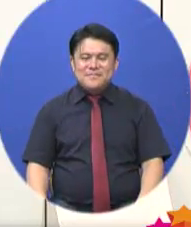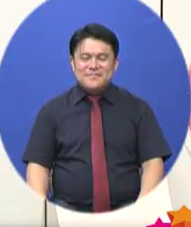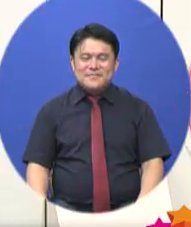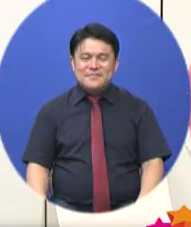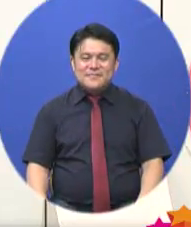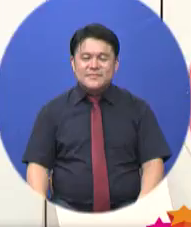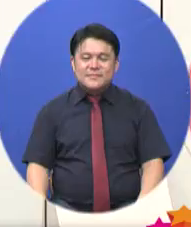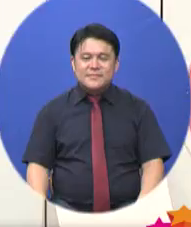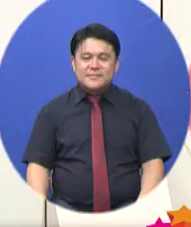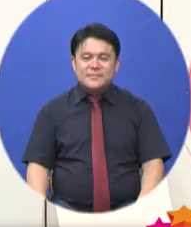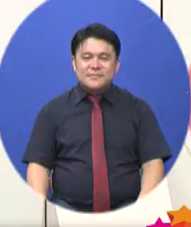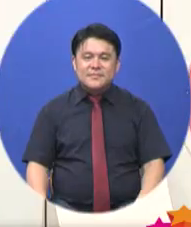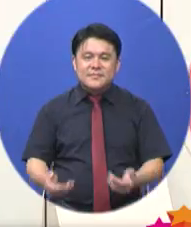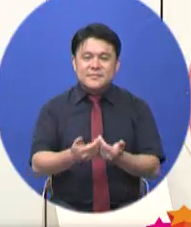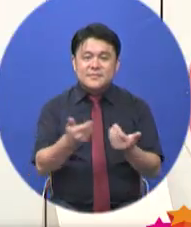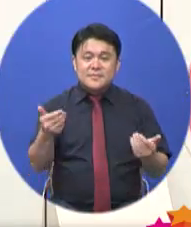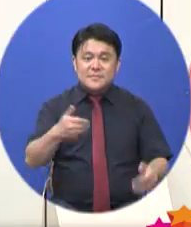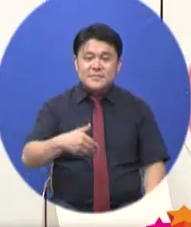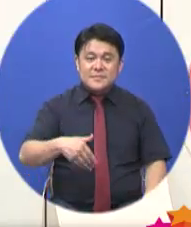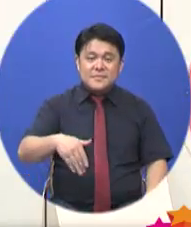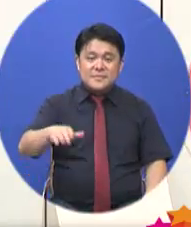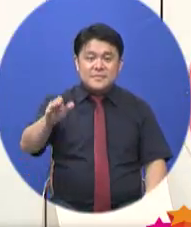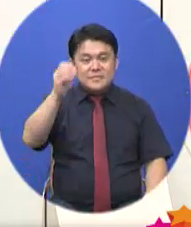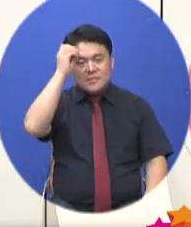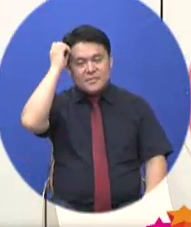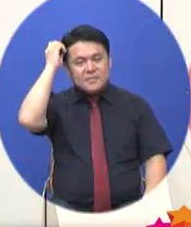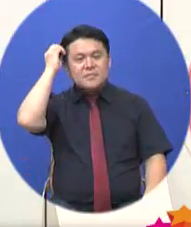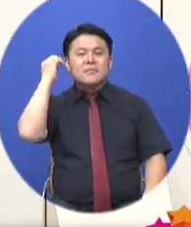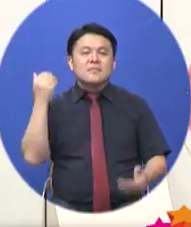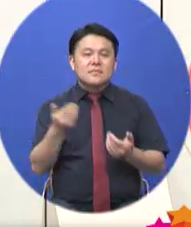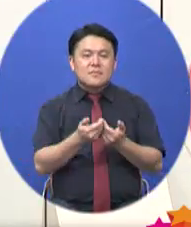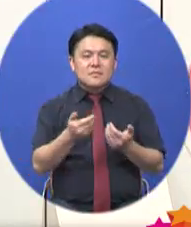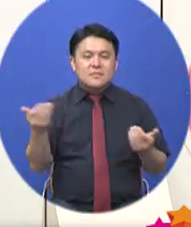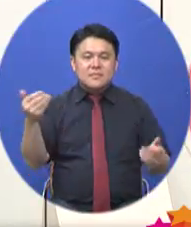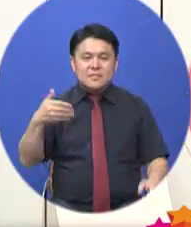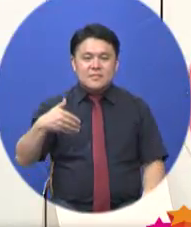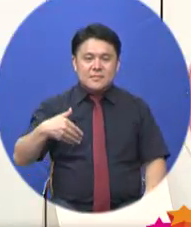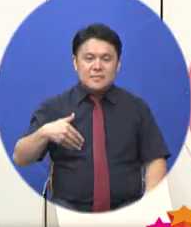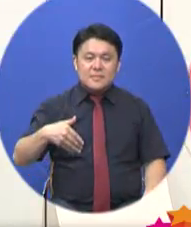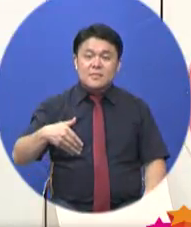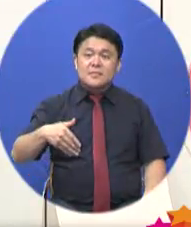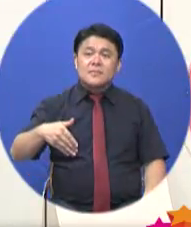그러면 떠나갈 때 떠나 고아줘야 돼.